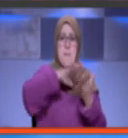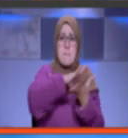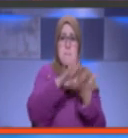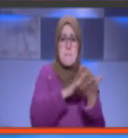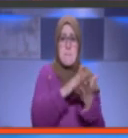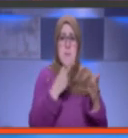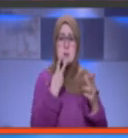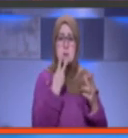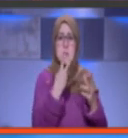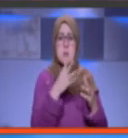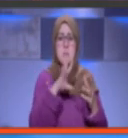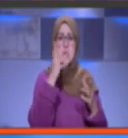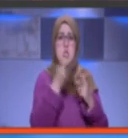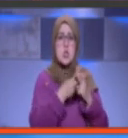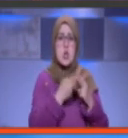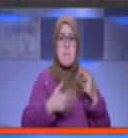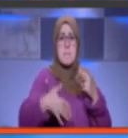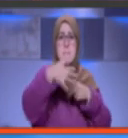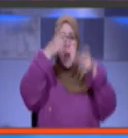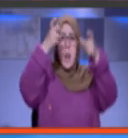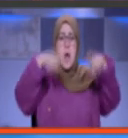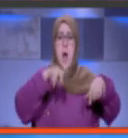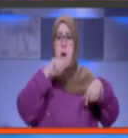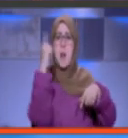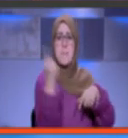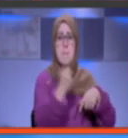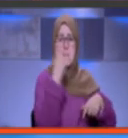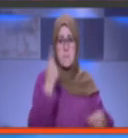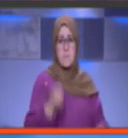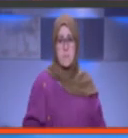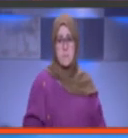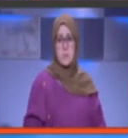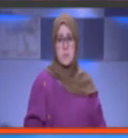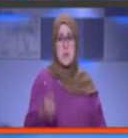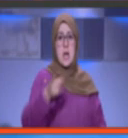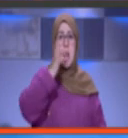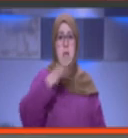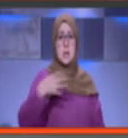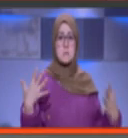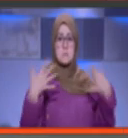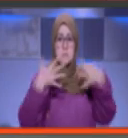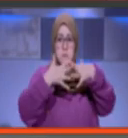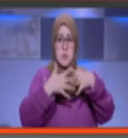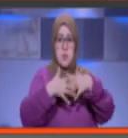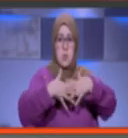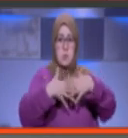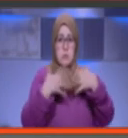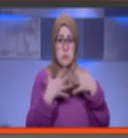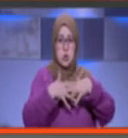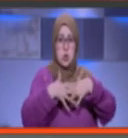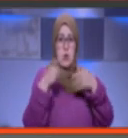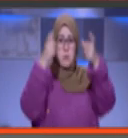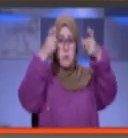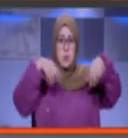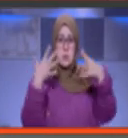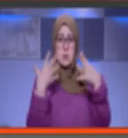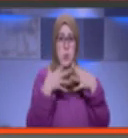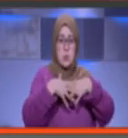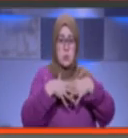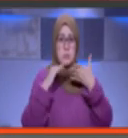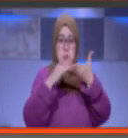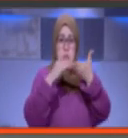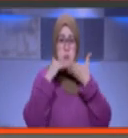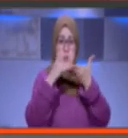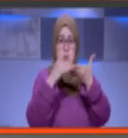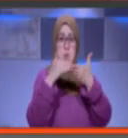الثانية، مؤكداً الحاجة لرد فعل دولي مشترك لمواجهته. والاجتماع المرتقب من المقرر أن يبحث